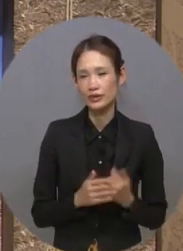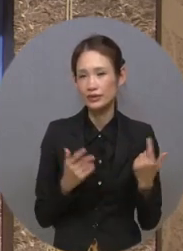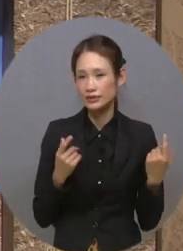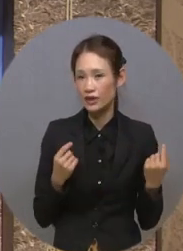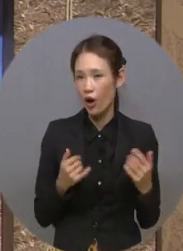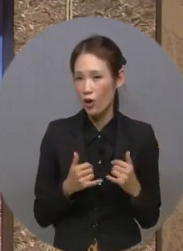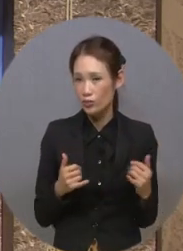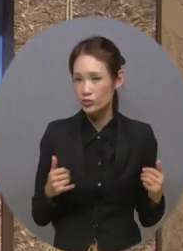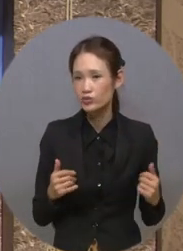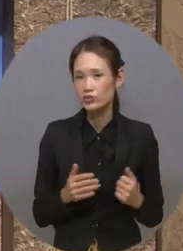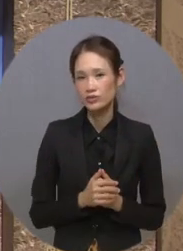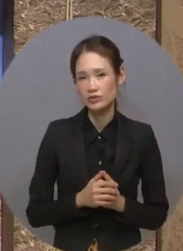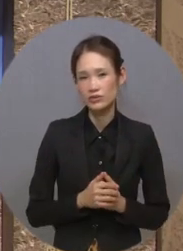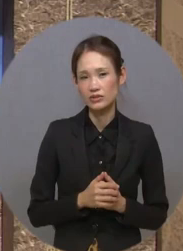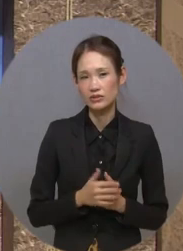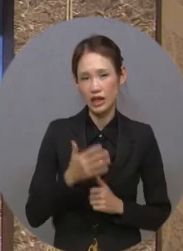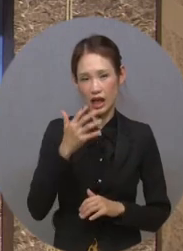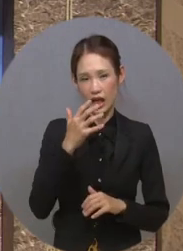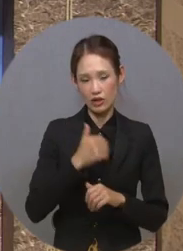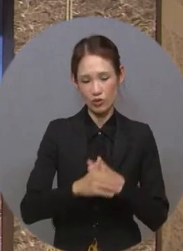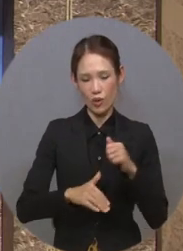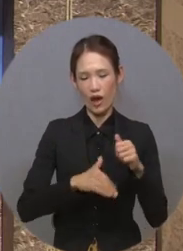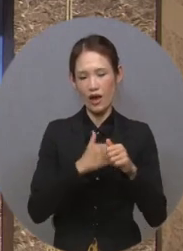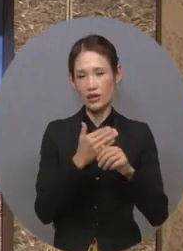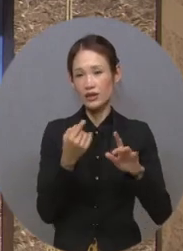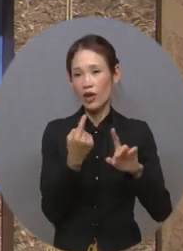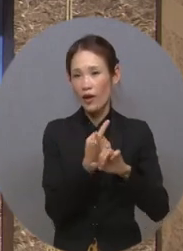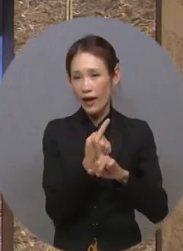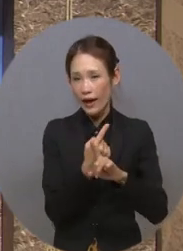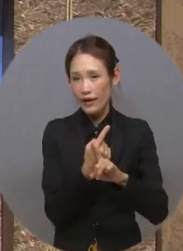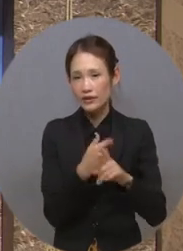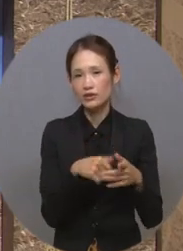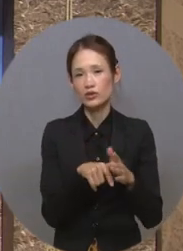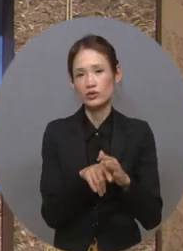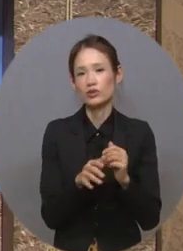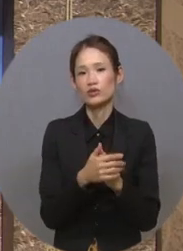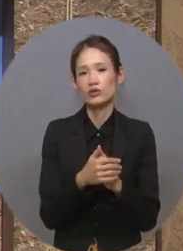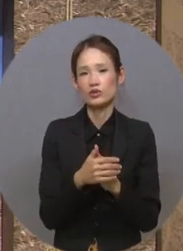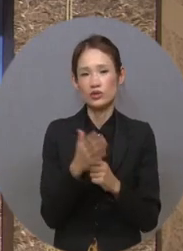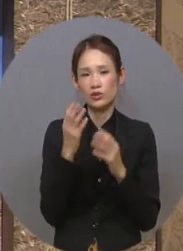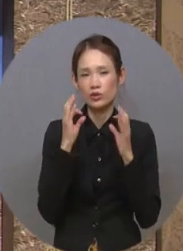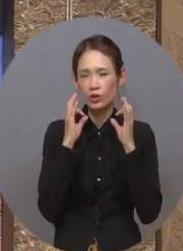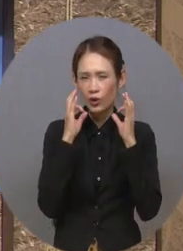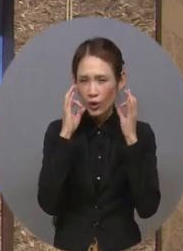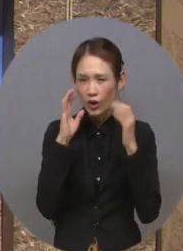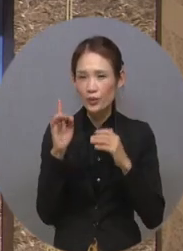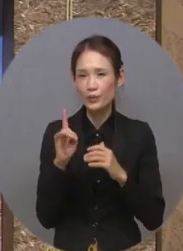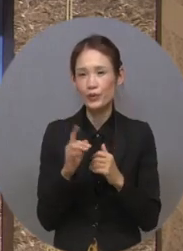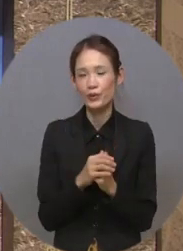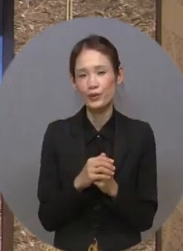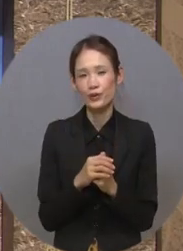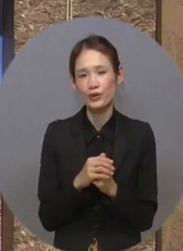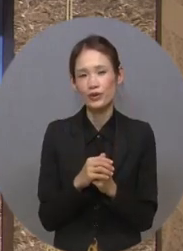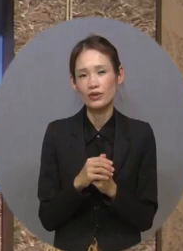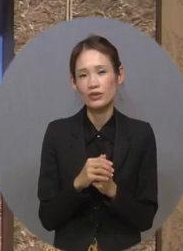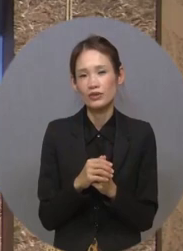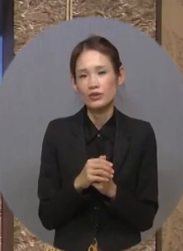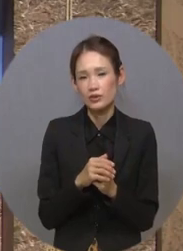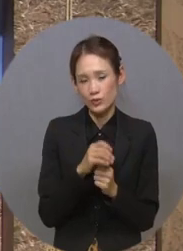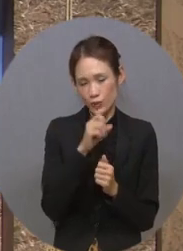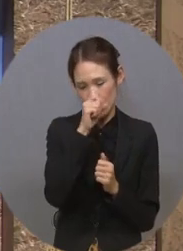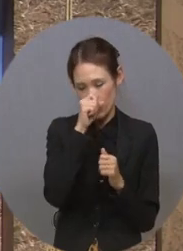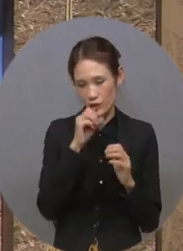분들이 어떤 처우 개선을 위해서 예. 그리고 또 우리가 요새 좀 많이 저거 한 게 우리가 지금 이